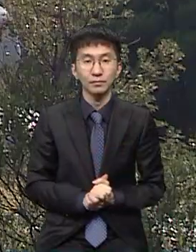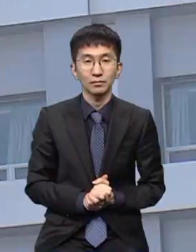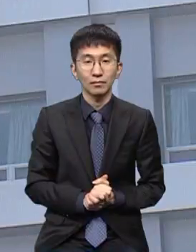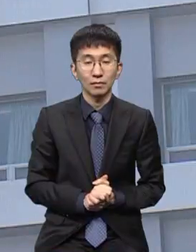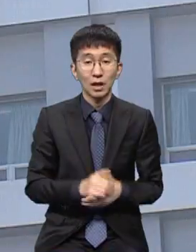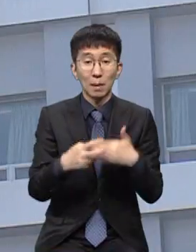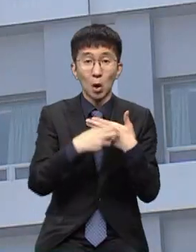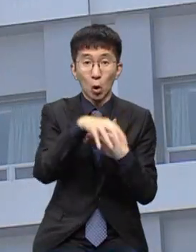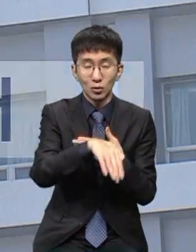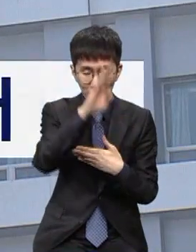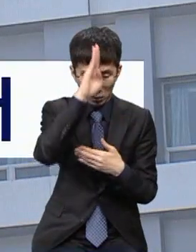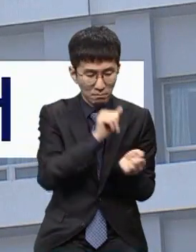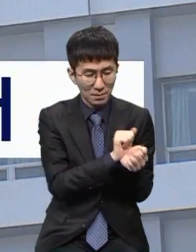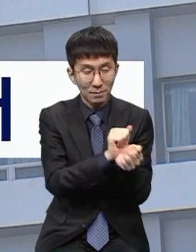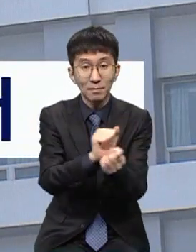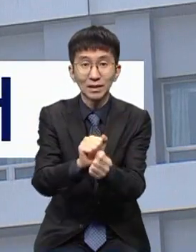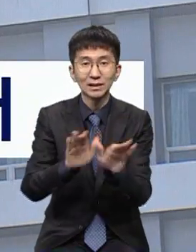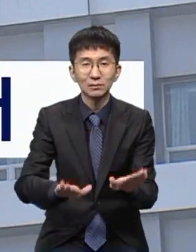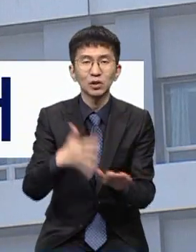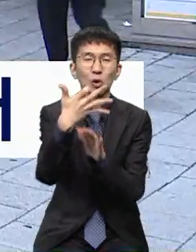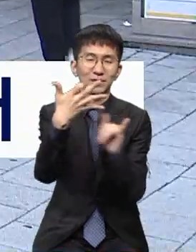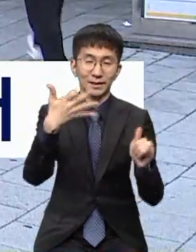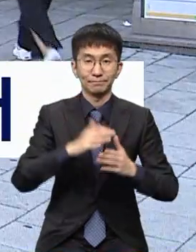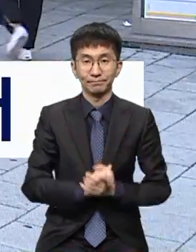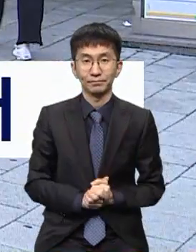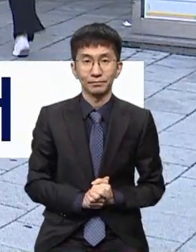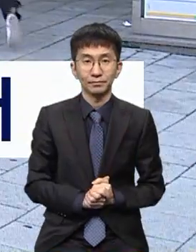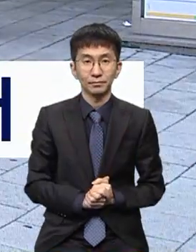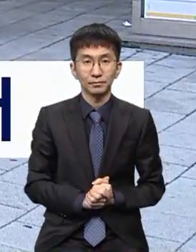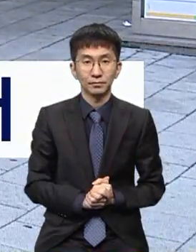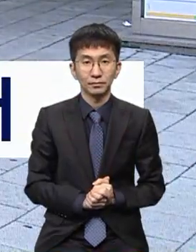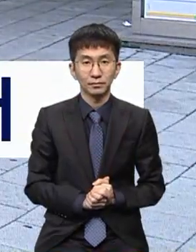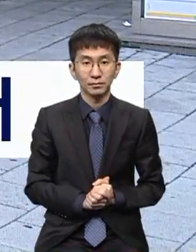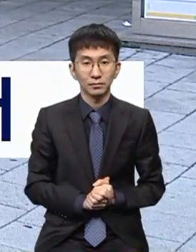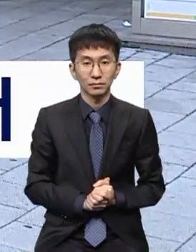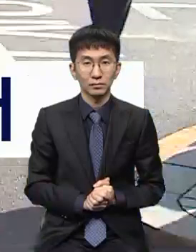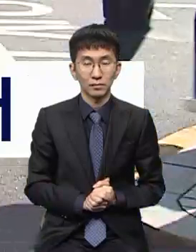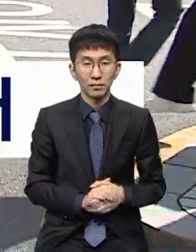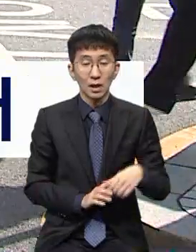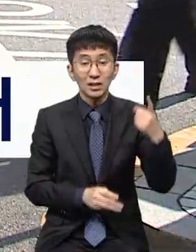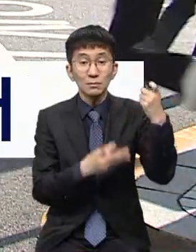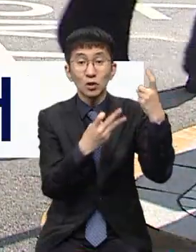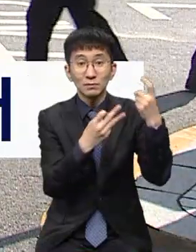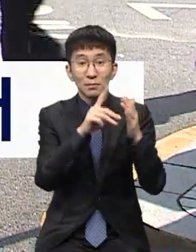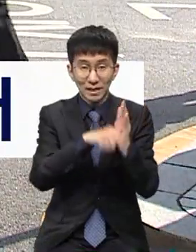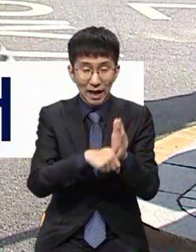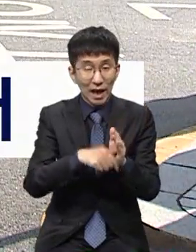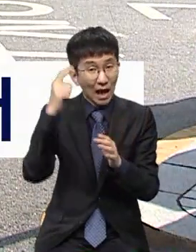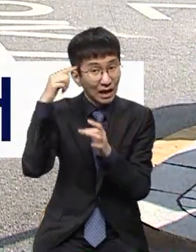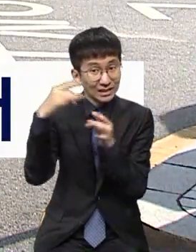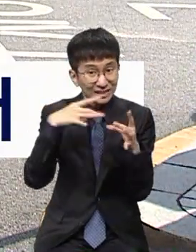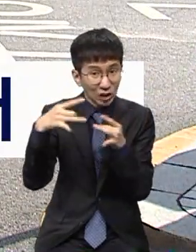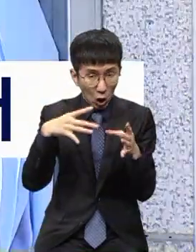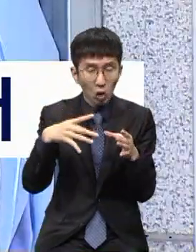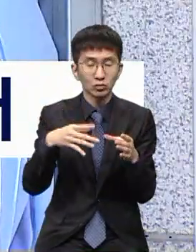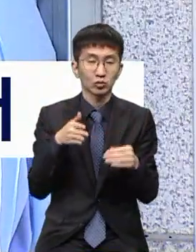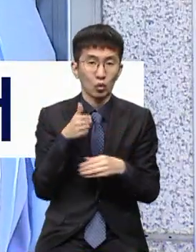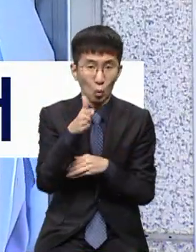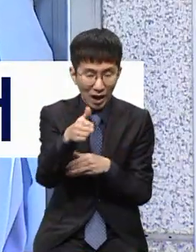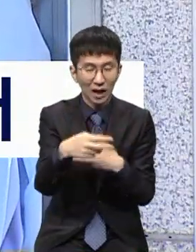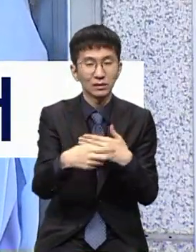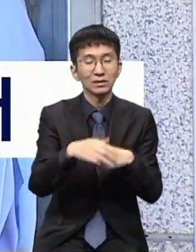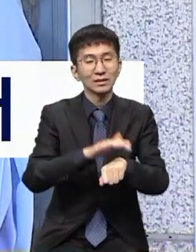전남대병원 발 코로나19 확진자 수가 19명까지 늘었습니다. 지난 13일 이 병원 신경외과 전공의가 처음 확진